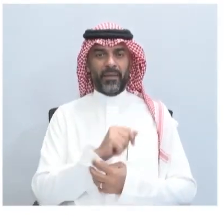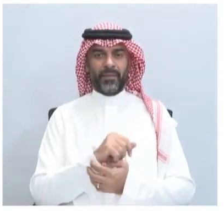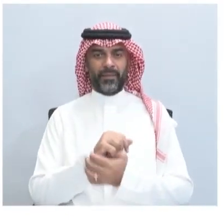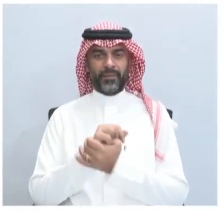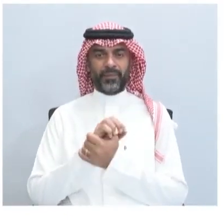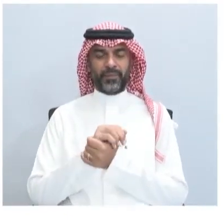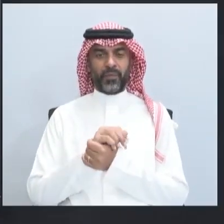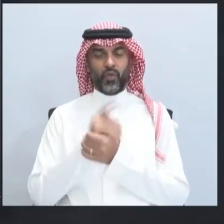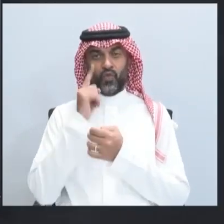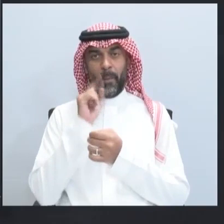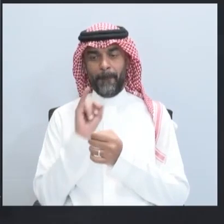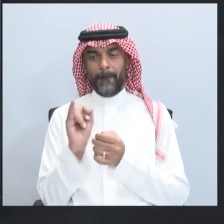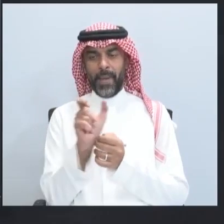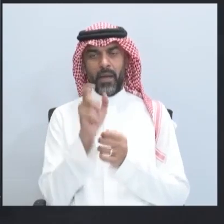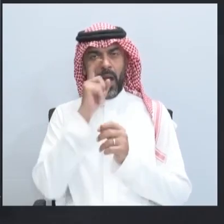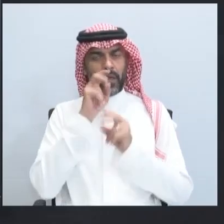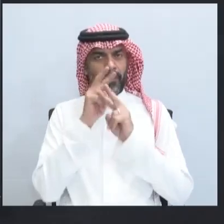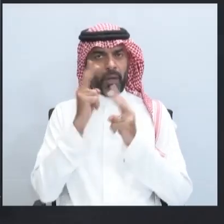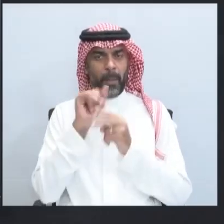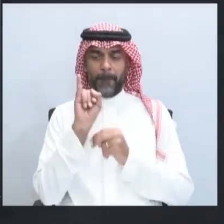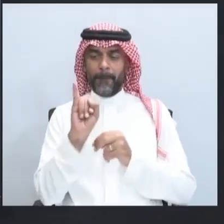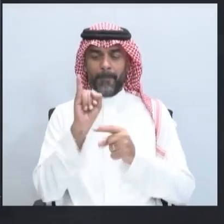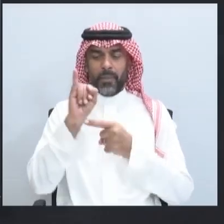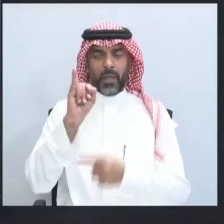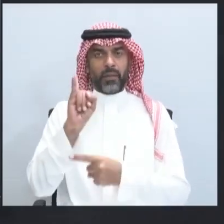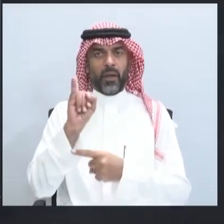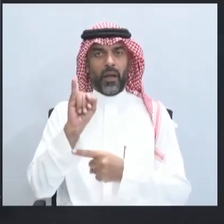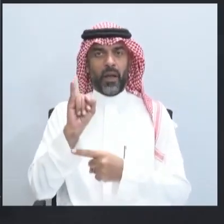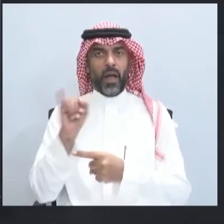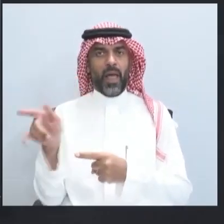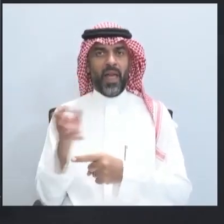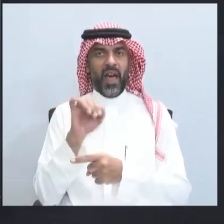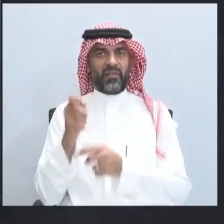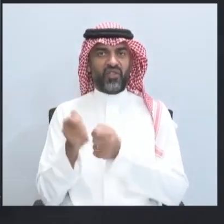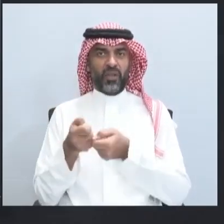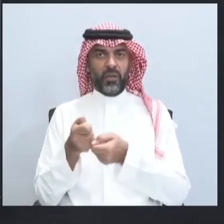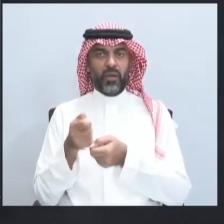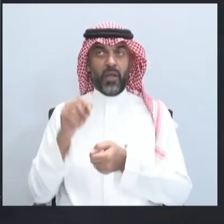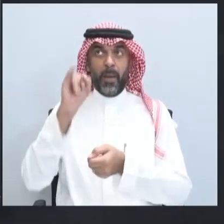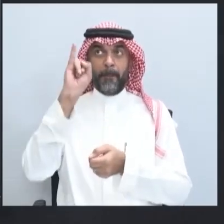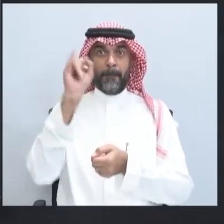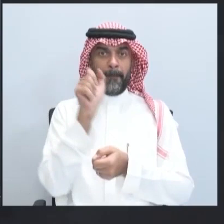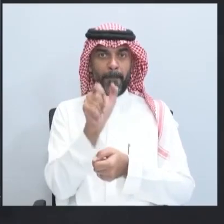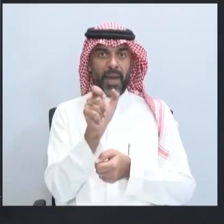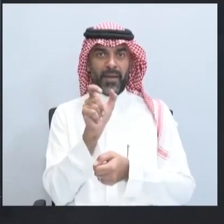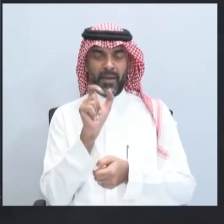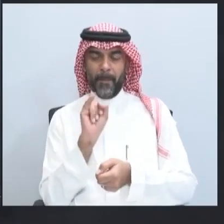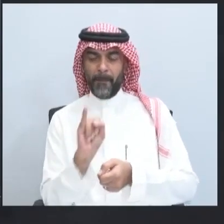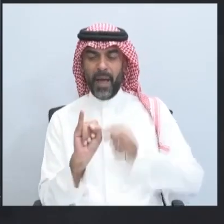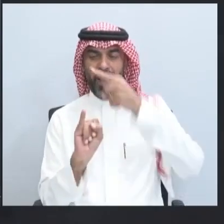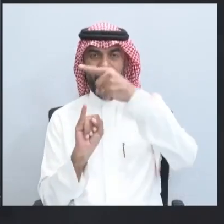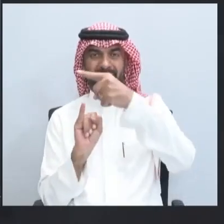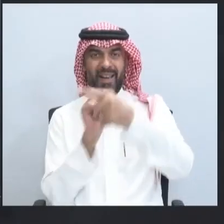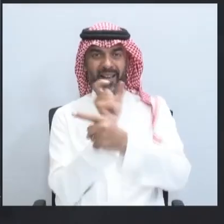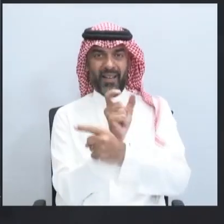من او حرف الجر عنه اذا كتب وورد قبل من الاستفهاميه او الموصوله